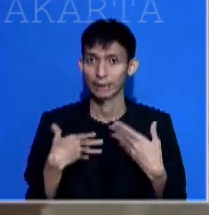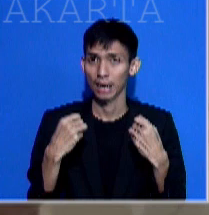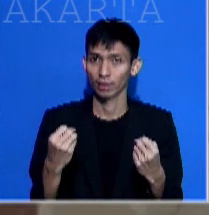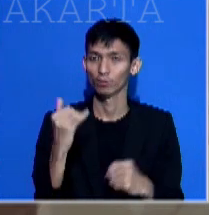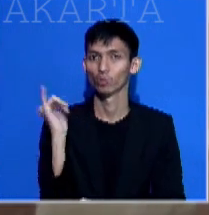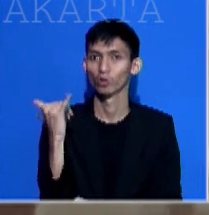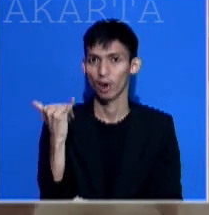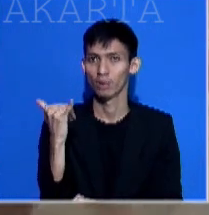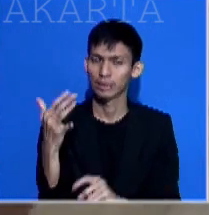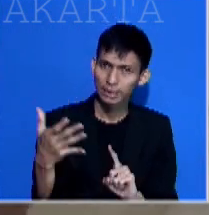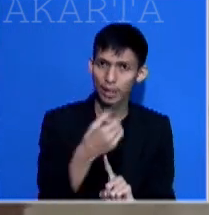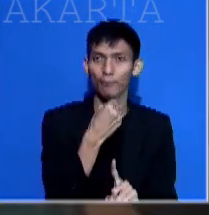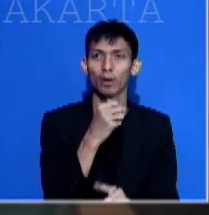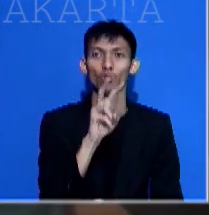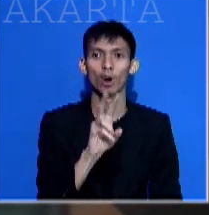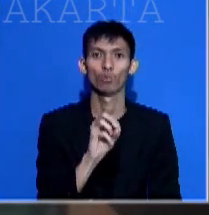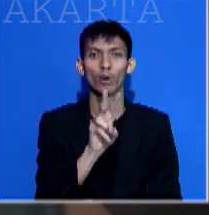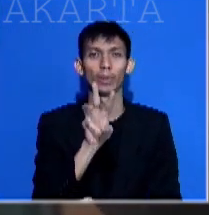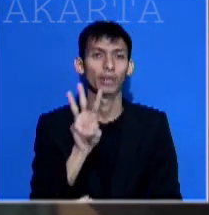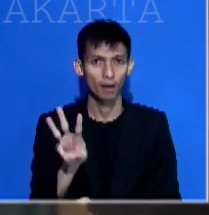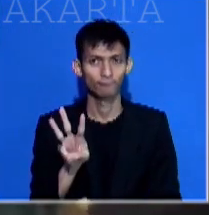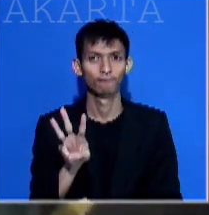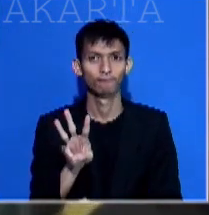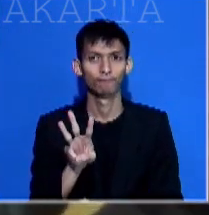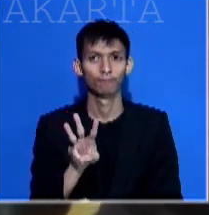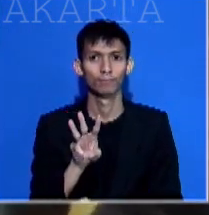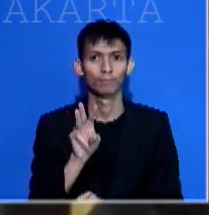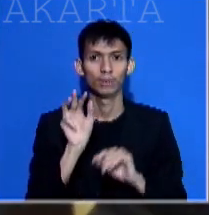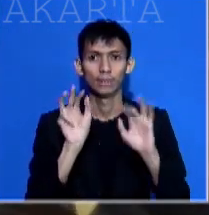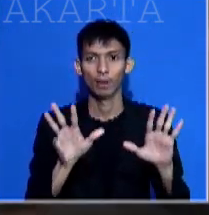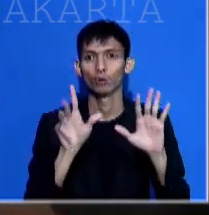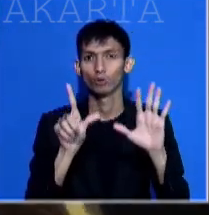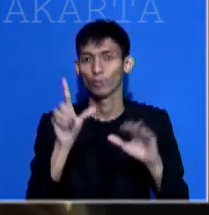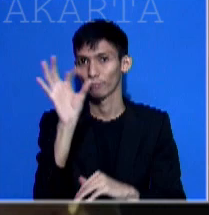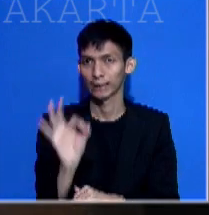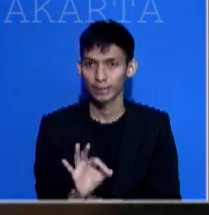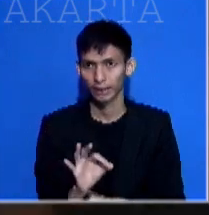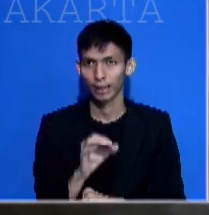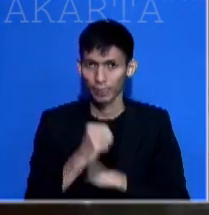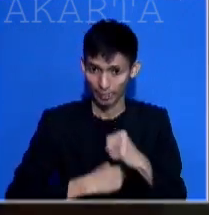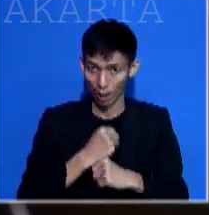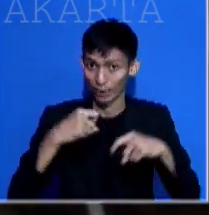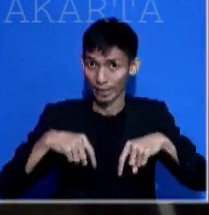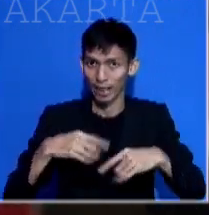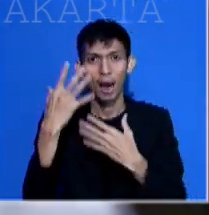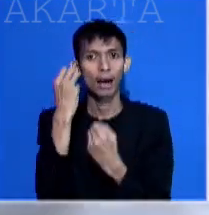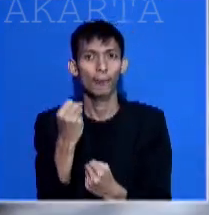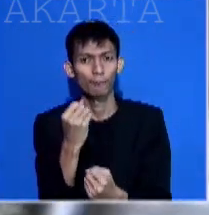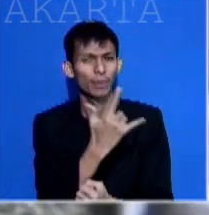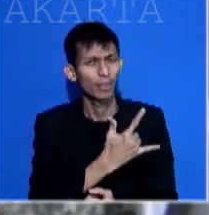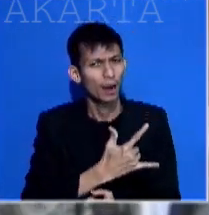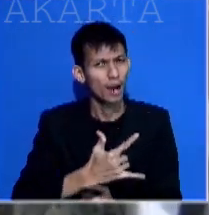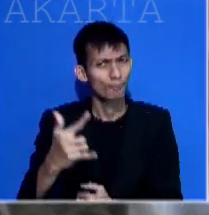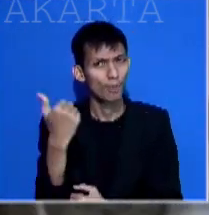di DIY tahun 2023 telah mencapai 97%, sehingga di tahun 2024 diharapkan minimal bisa dipertahankan atau